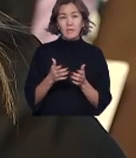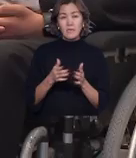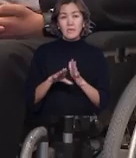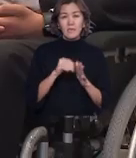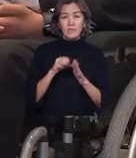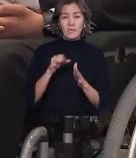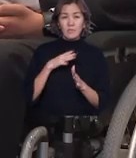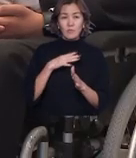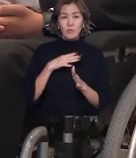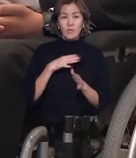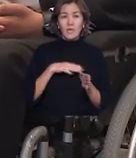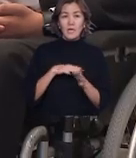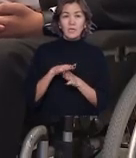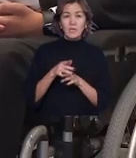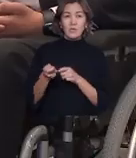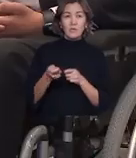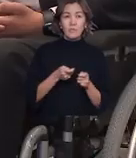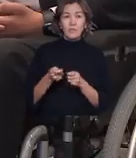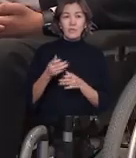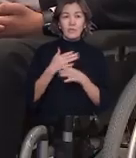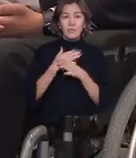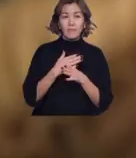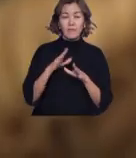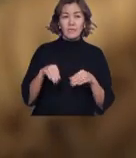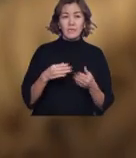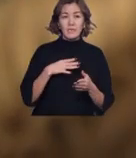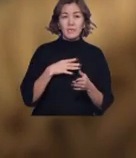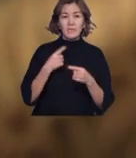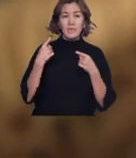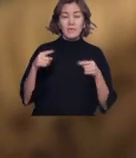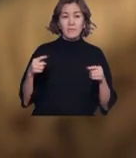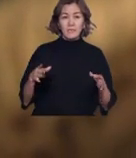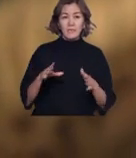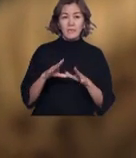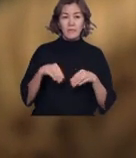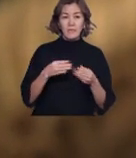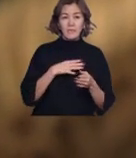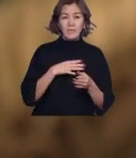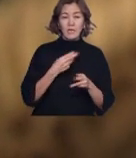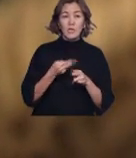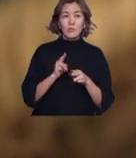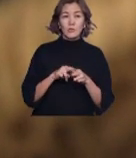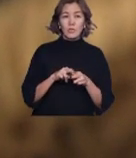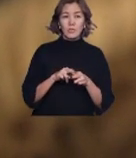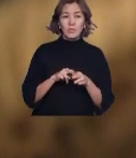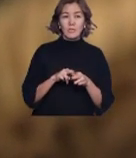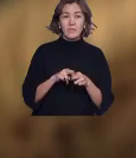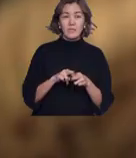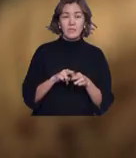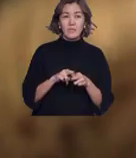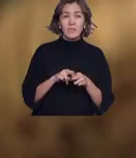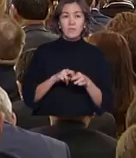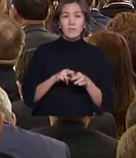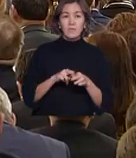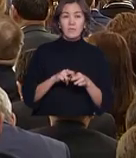болды. Атқарушы билікке ықпал ете алатын басқа да құзыреттер берілді. Сондықтан